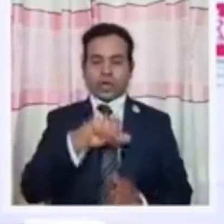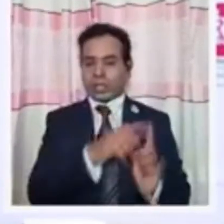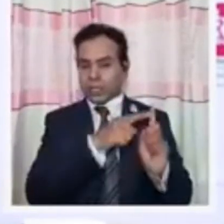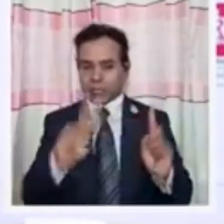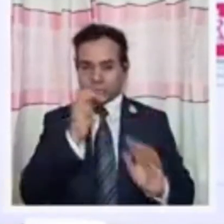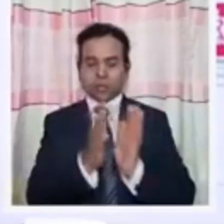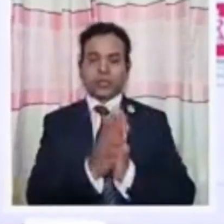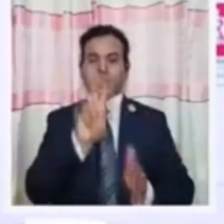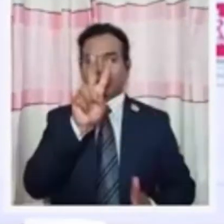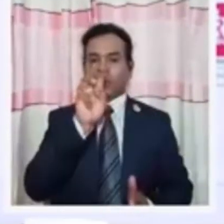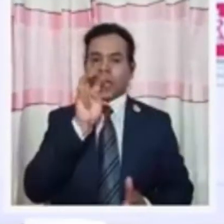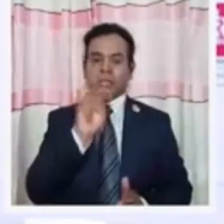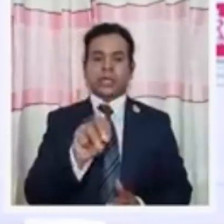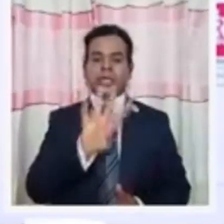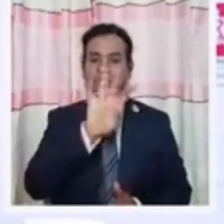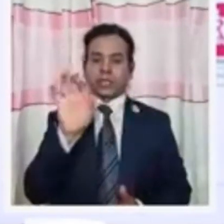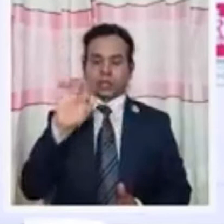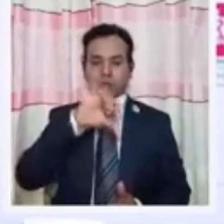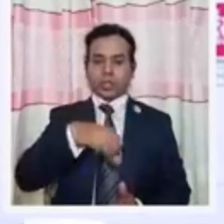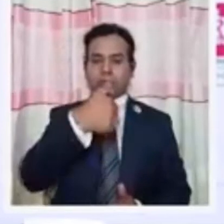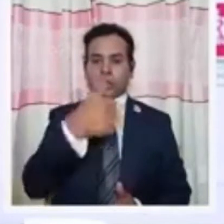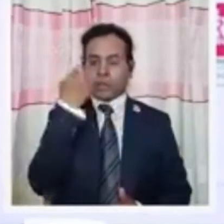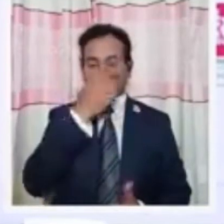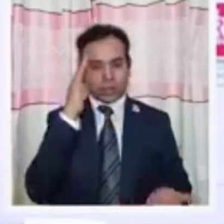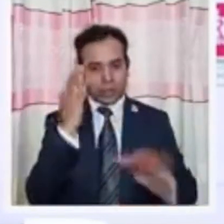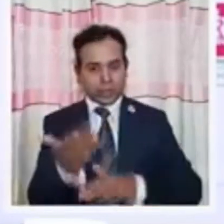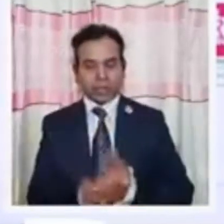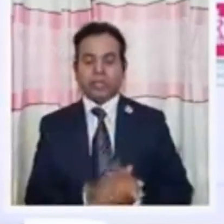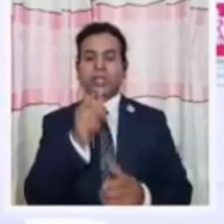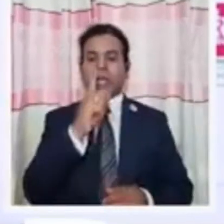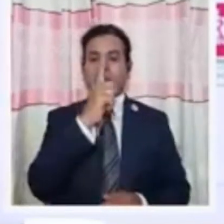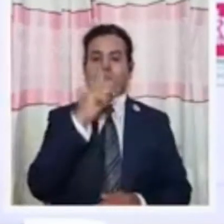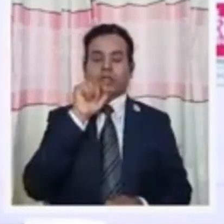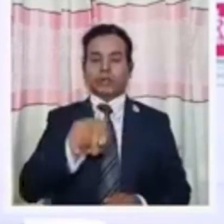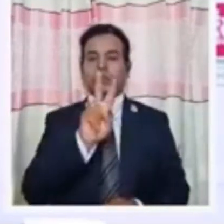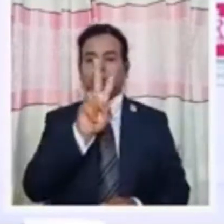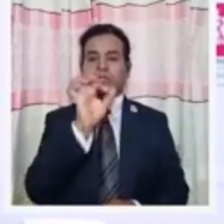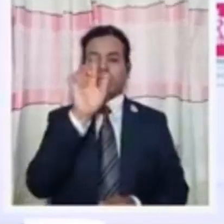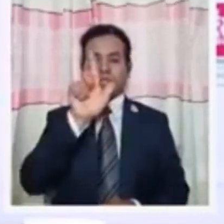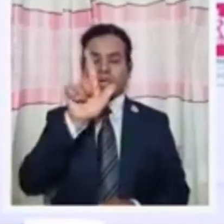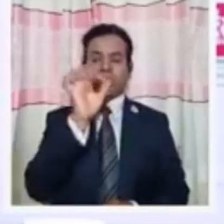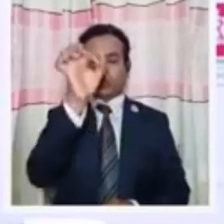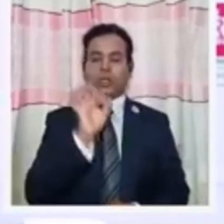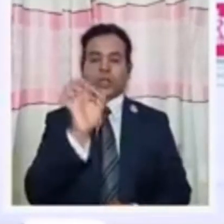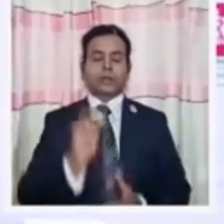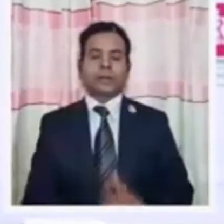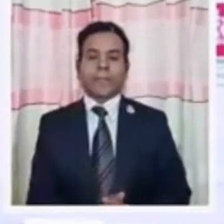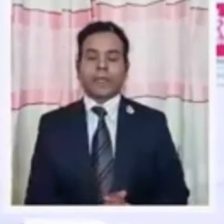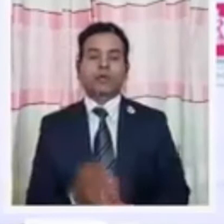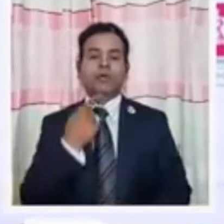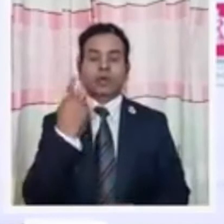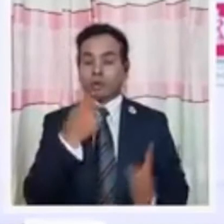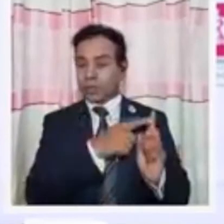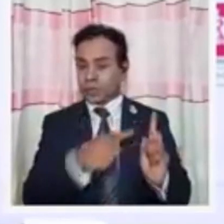54.48%। 24 ঘন্টায় মৃত্যুবরণ করেছেন 39 জন। এ পর্যন্ত মৃত্যুবরণ করেছেন 2,496 জন।